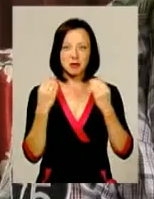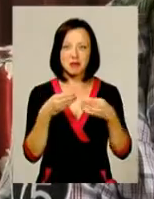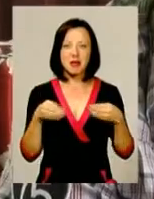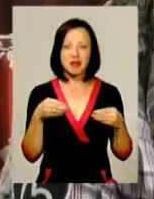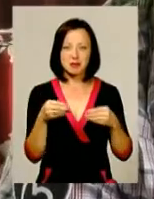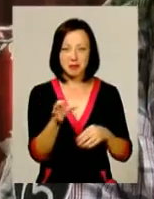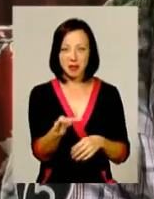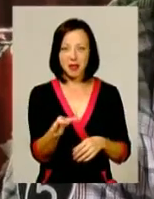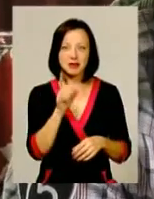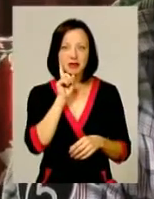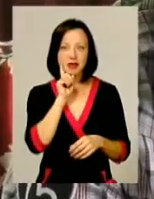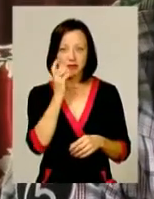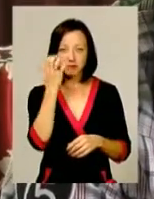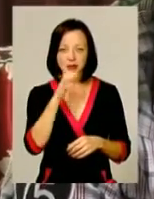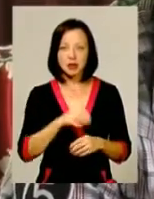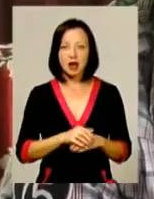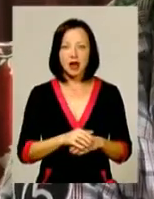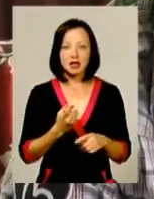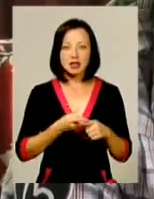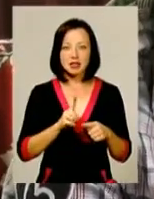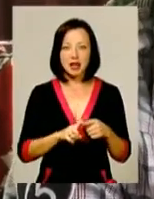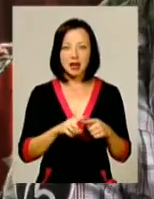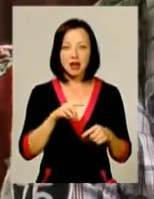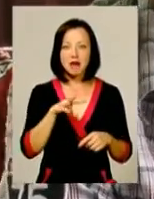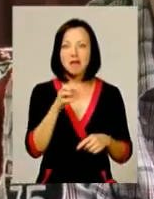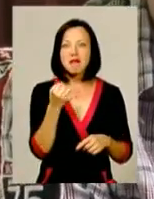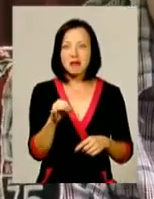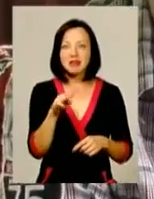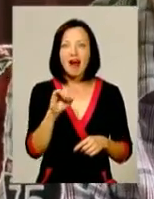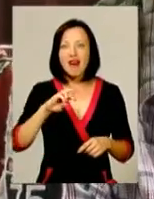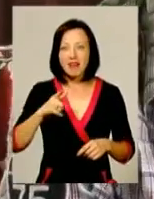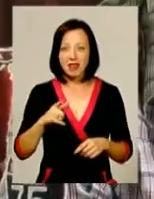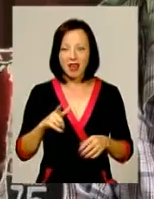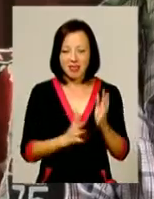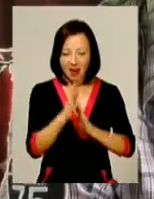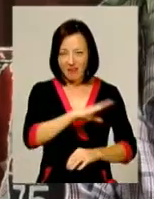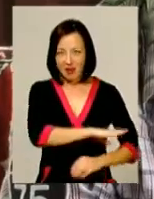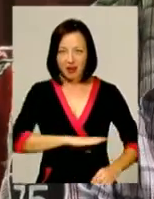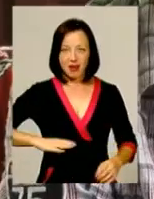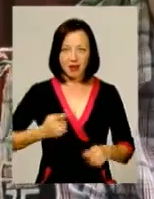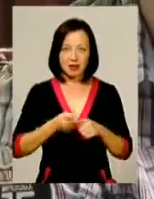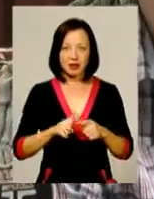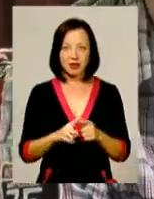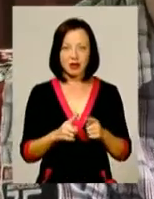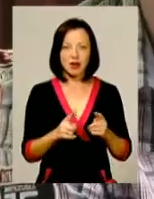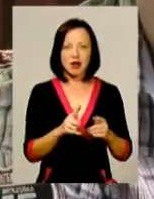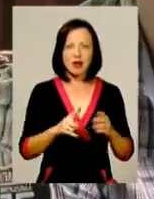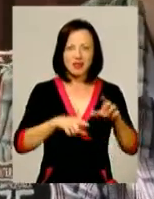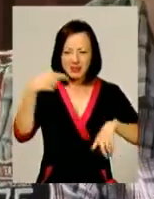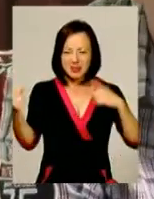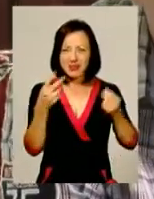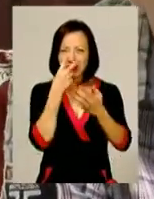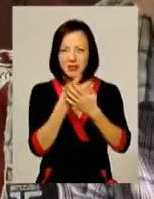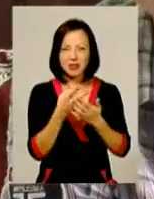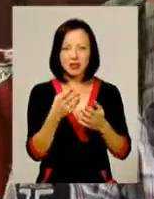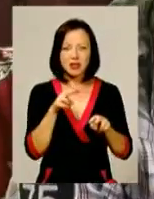лудонька маленька, вона зелена. А ви знаєте, це як травень місяць, трава в пояс, в коліно, буряни. Якщо лісопосадку йдеш, там повно віток всього, то